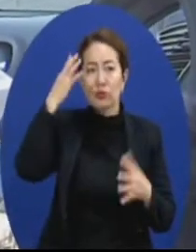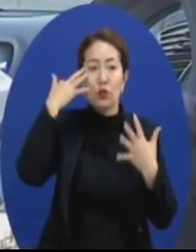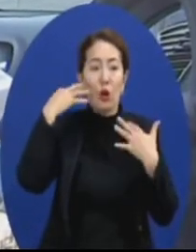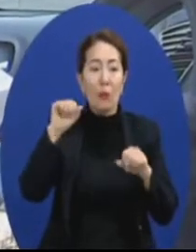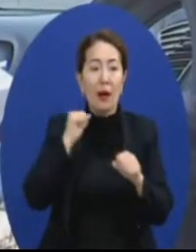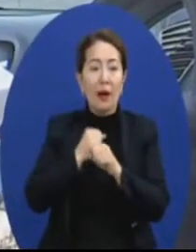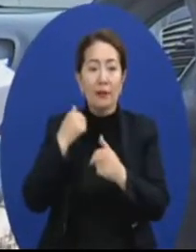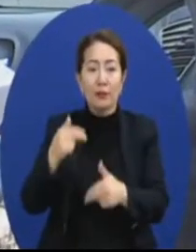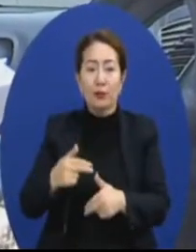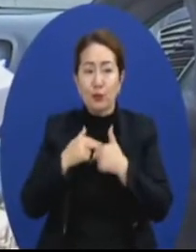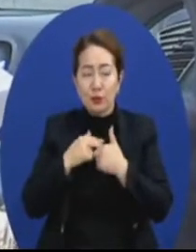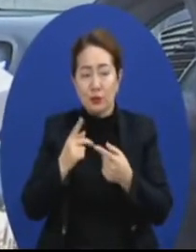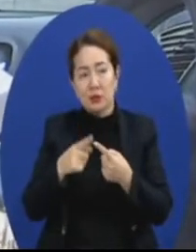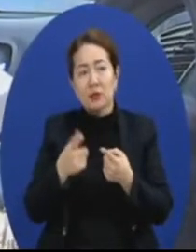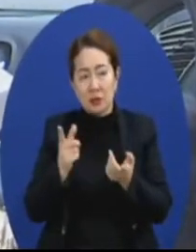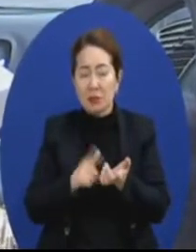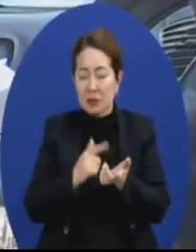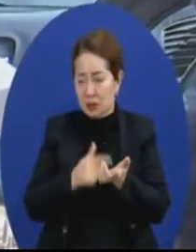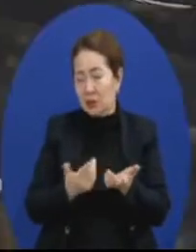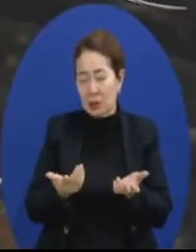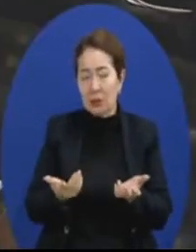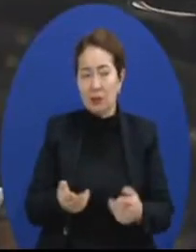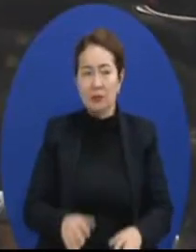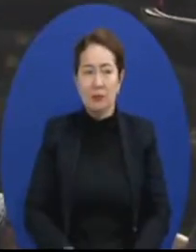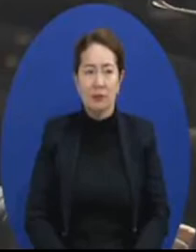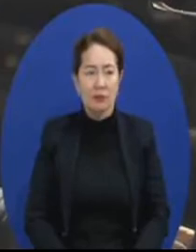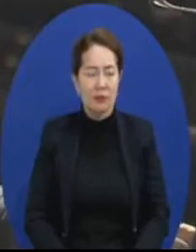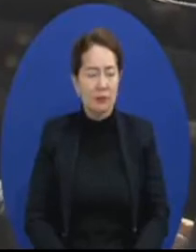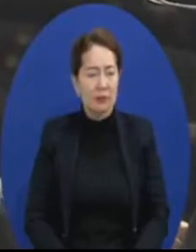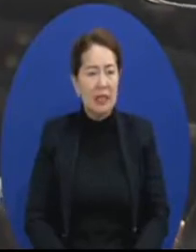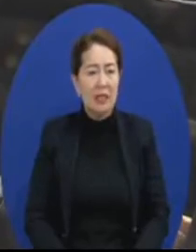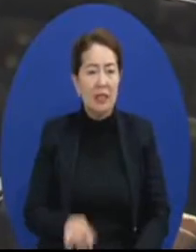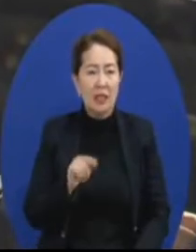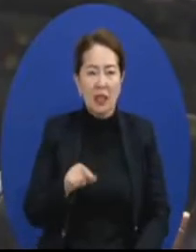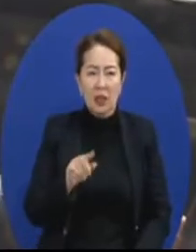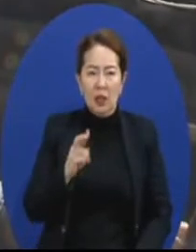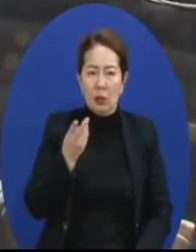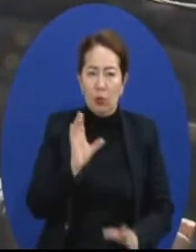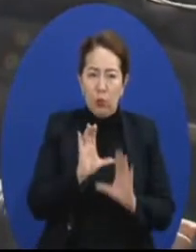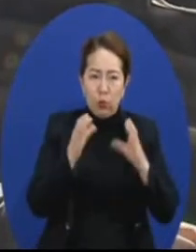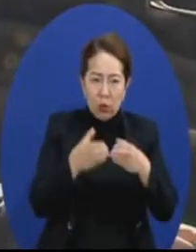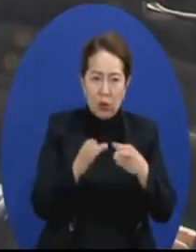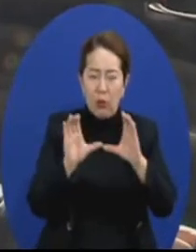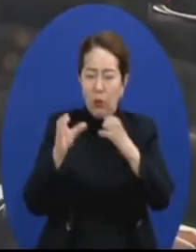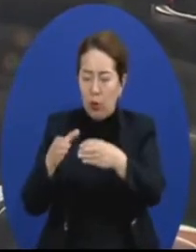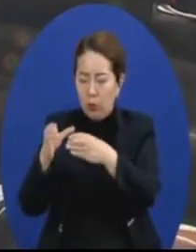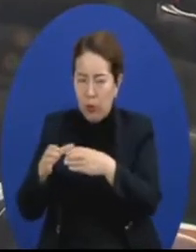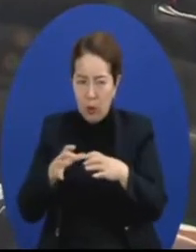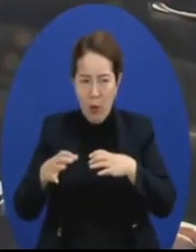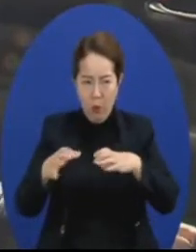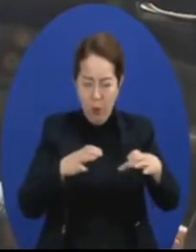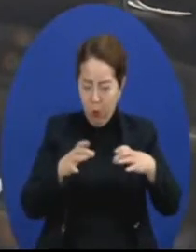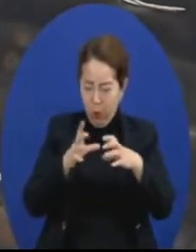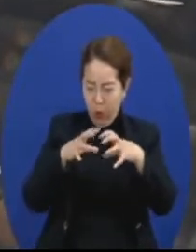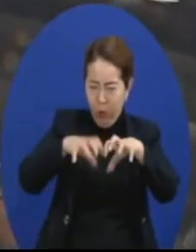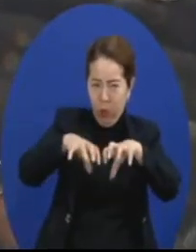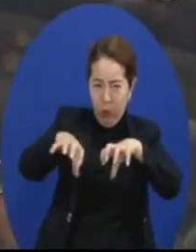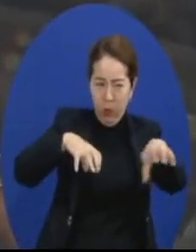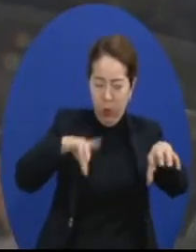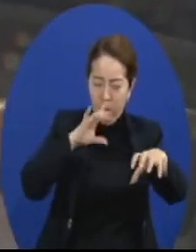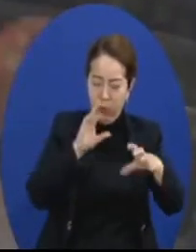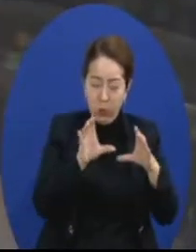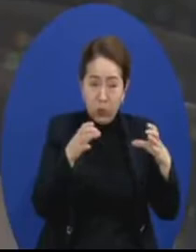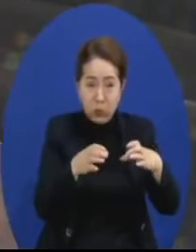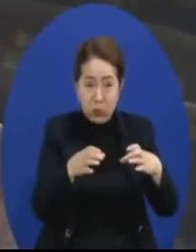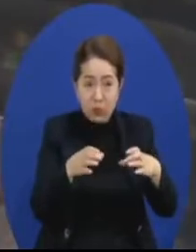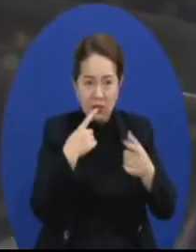зохион байгуулалт тийм ээ. Тийм л юм л хэрэгтэй байлгүйтэй тийм. Одоо тэр нэг бүсчилсэн юу гэж яриад байсан тэрэл уг нэг зүгээр юм бол